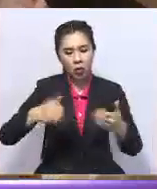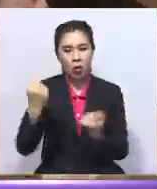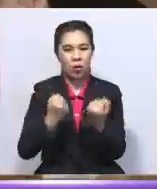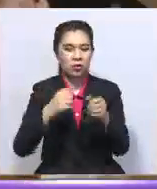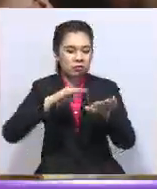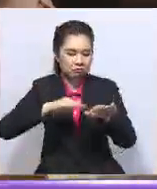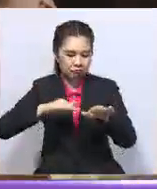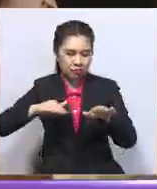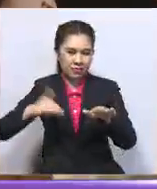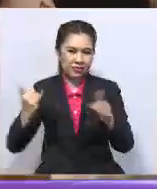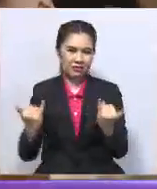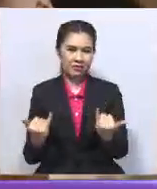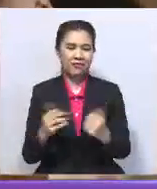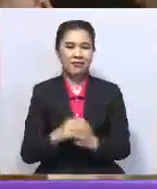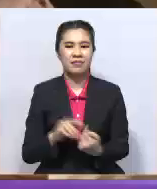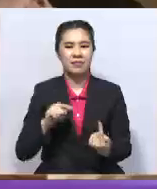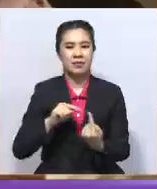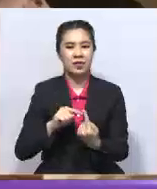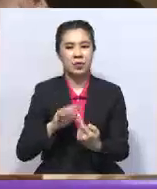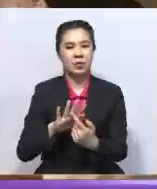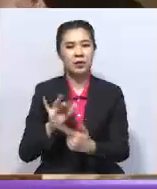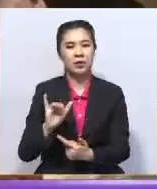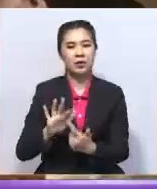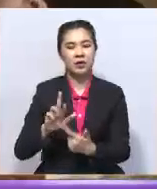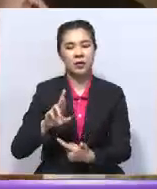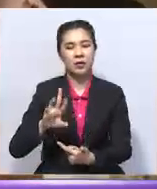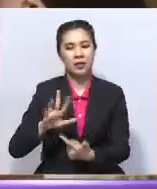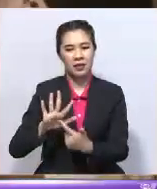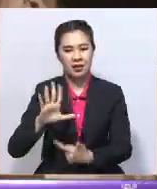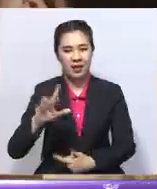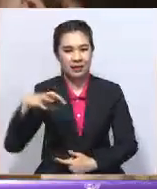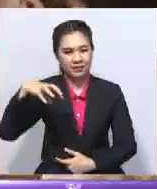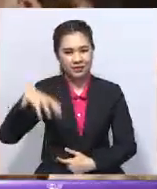ขัดค่ะและนี่ก็คือบรรยากาศล่าสุดที่บริเวณย่านเยาวราชช่วงนี้กลับไปทางสถานีกันค่ะ